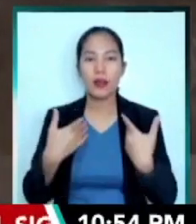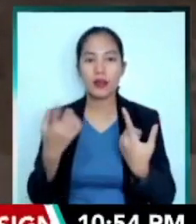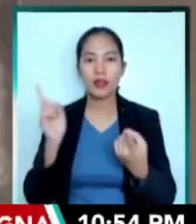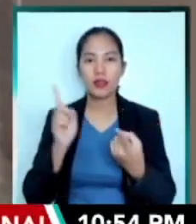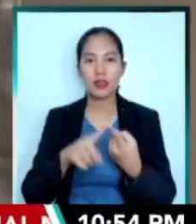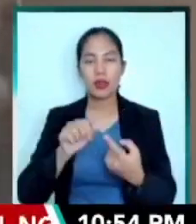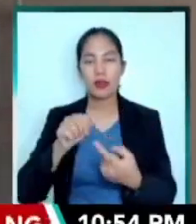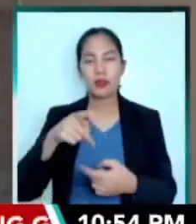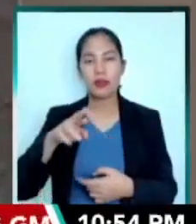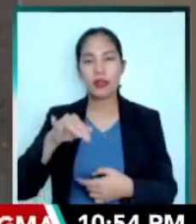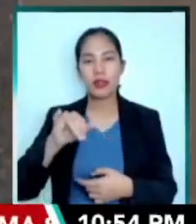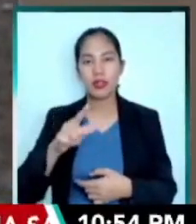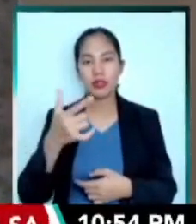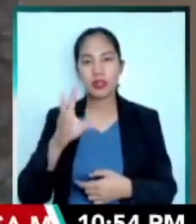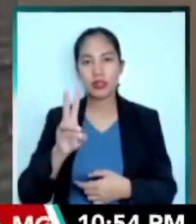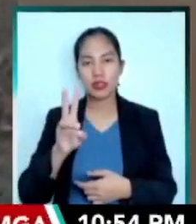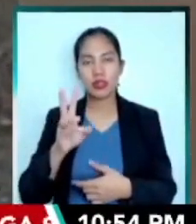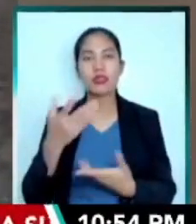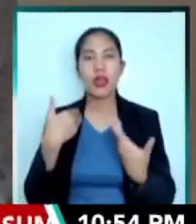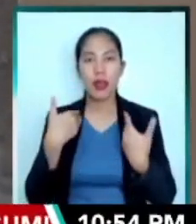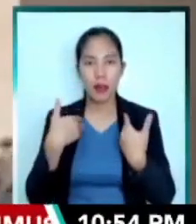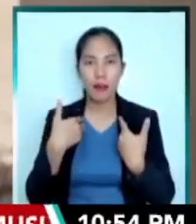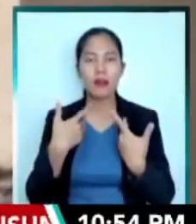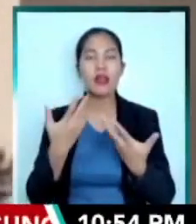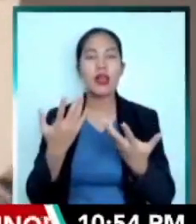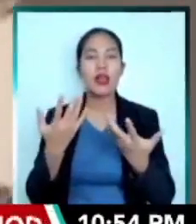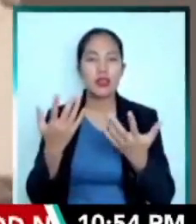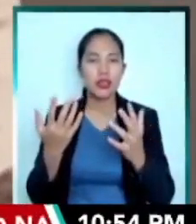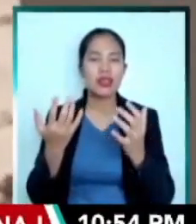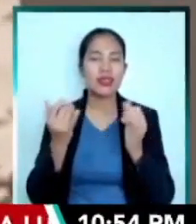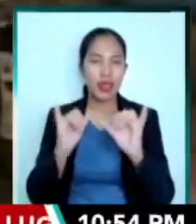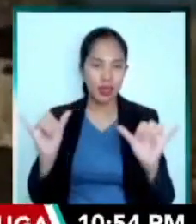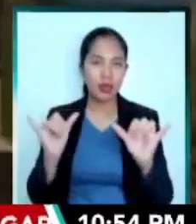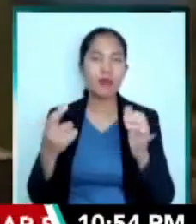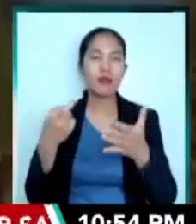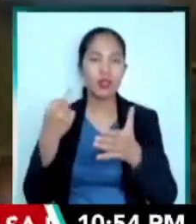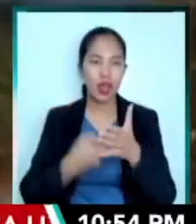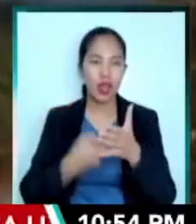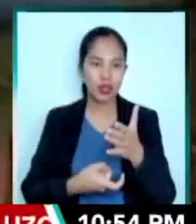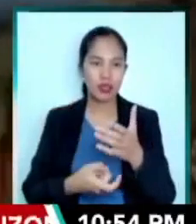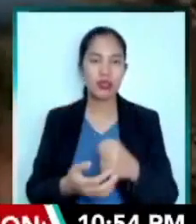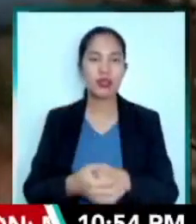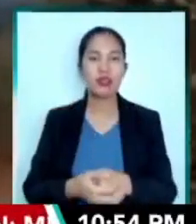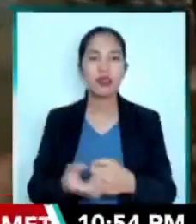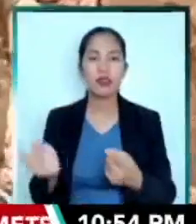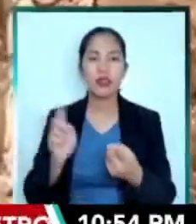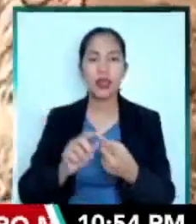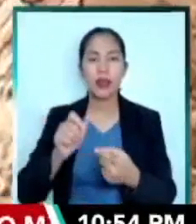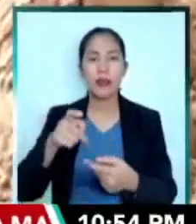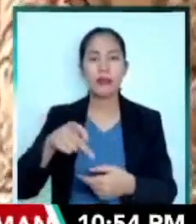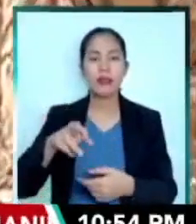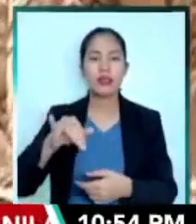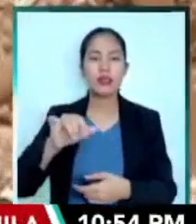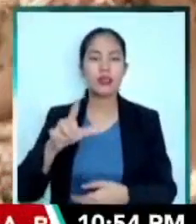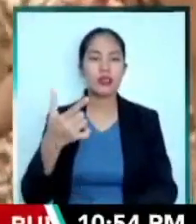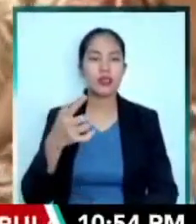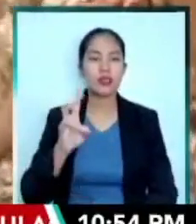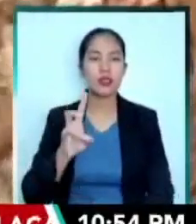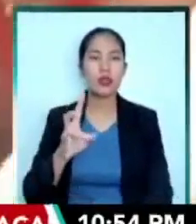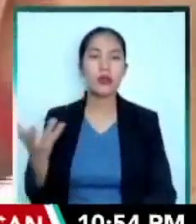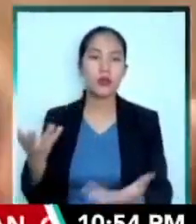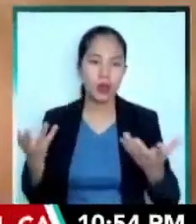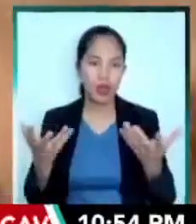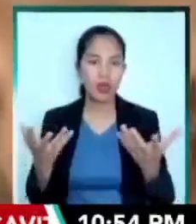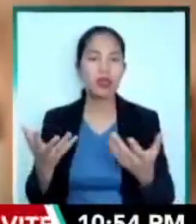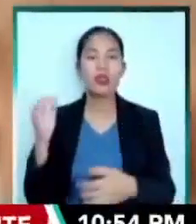at Pasig City, Iloilo, pati sa Baybay City, Leyte. Hanggang April 27 naman ito magtatagal sa Lemery, Iloilo